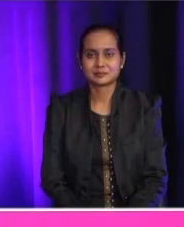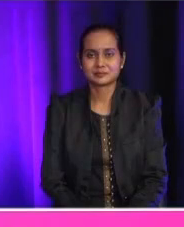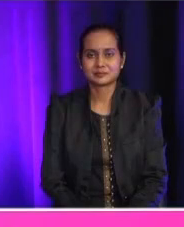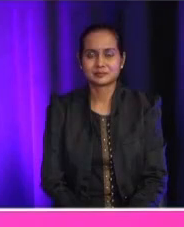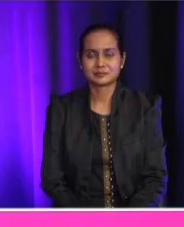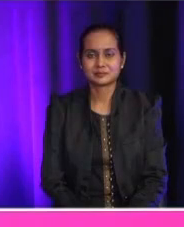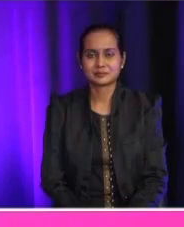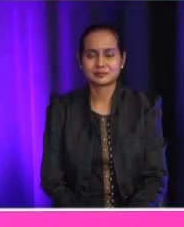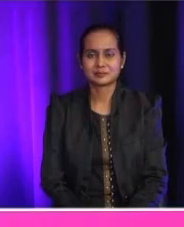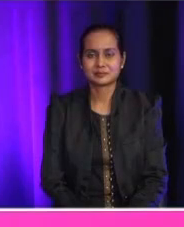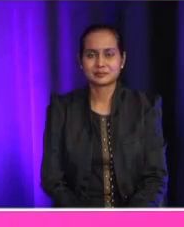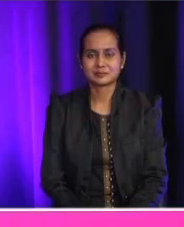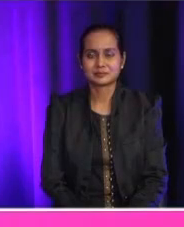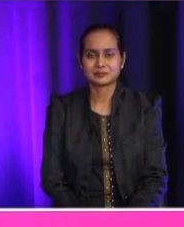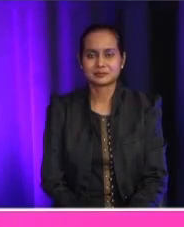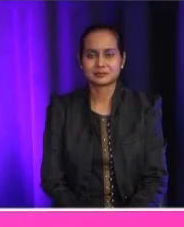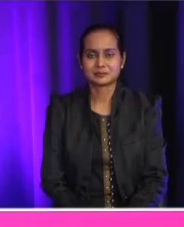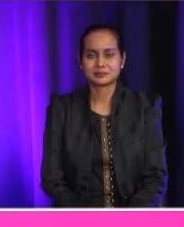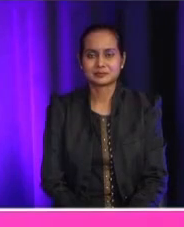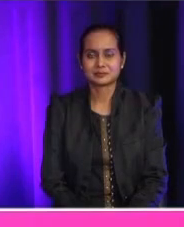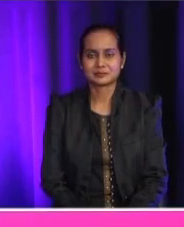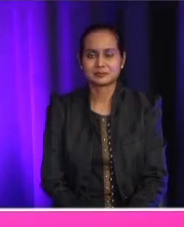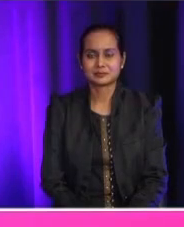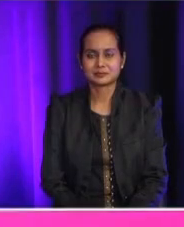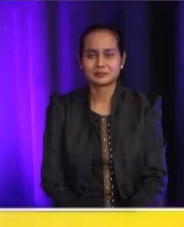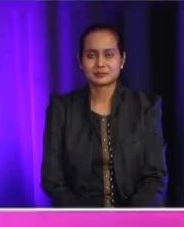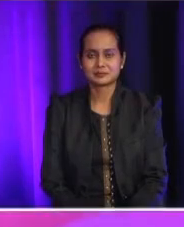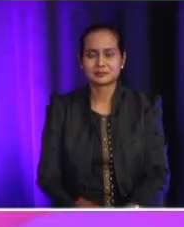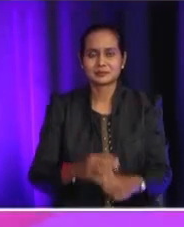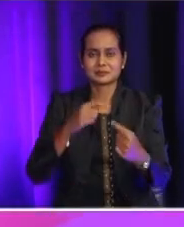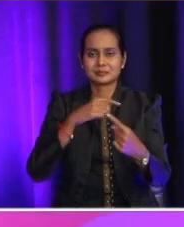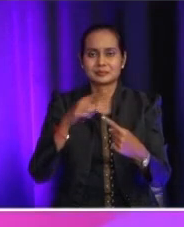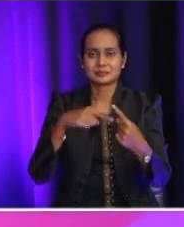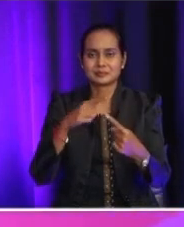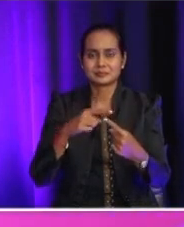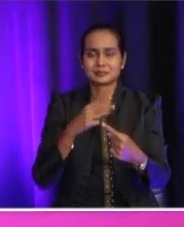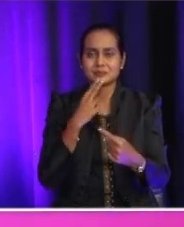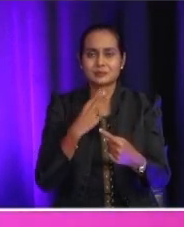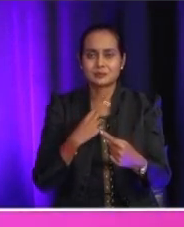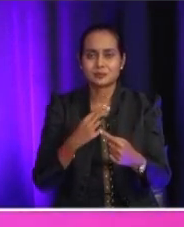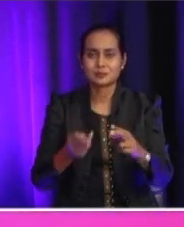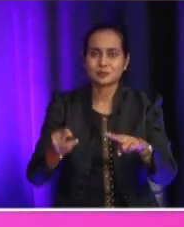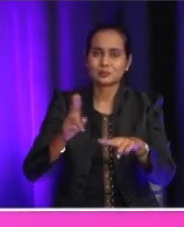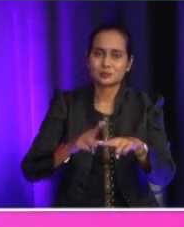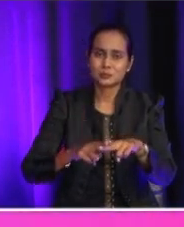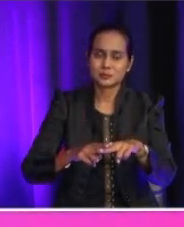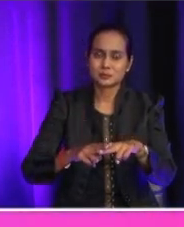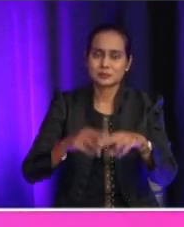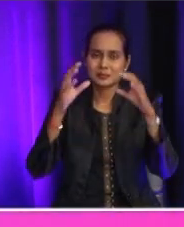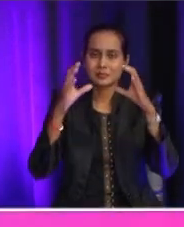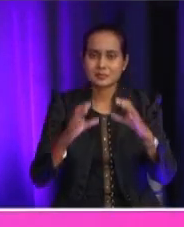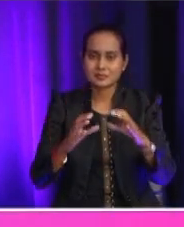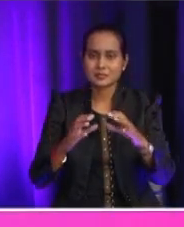nak berikan pandangan juga. Okey. Ya, silakan Amna. Apabila umur seseorang itu meningkat, sudah tentu teknik dan proses pembacaan